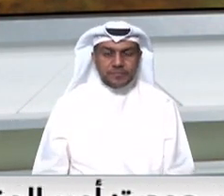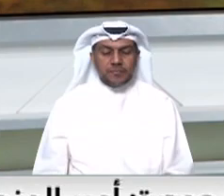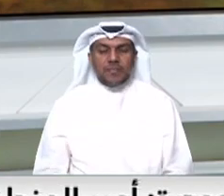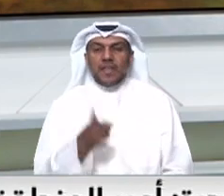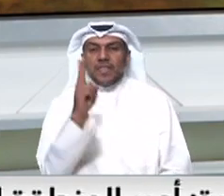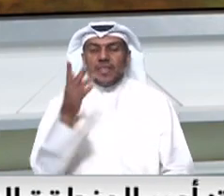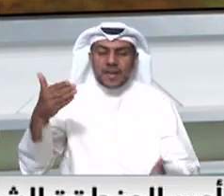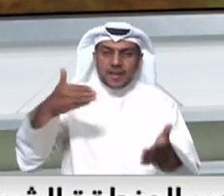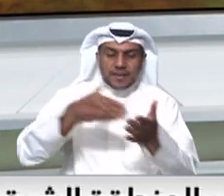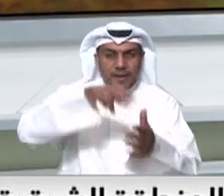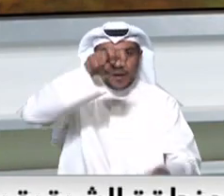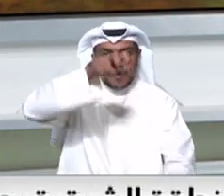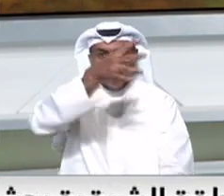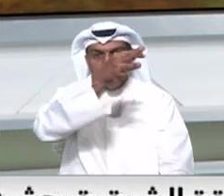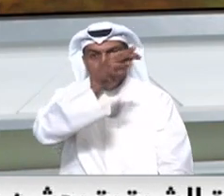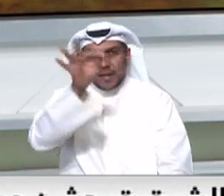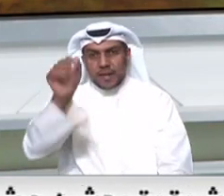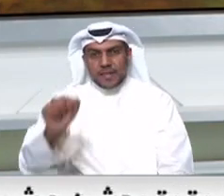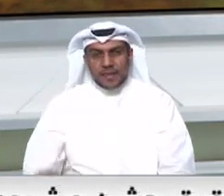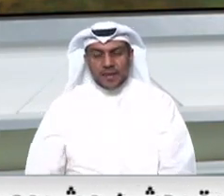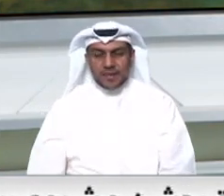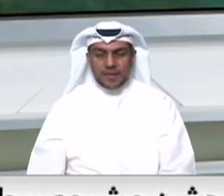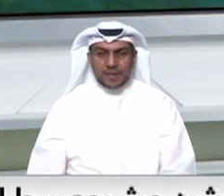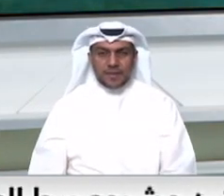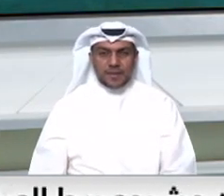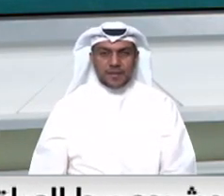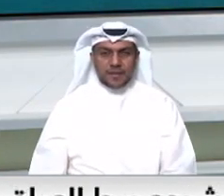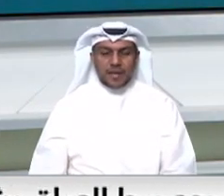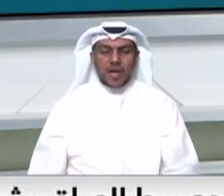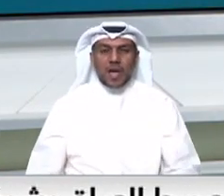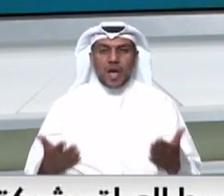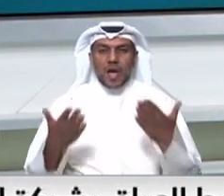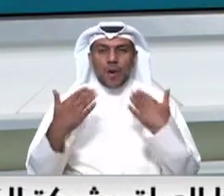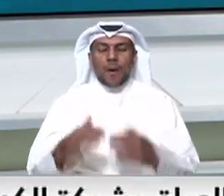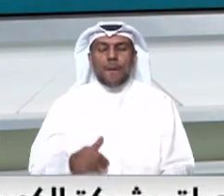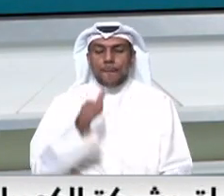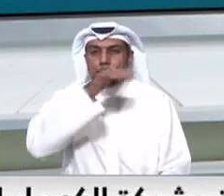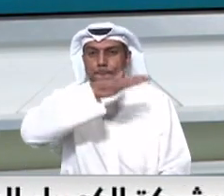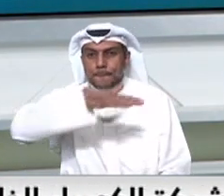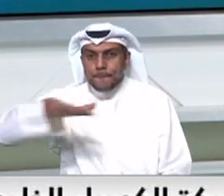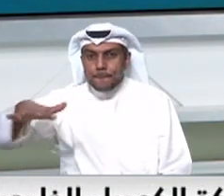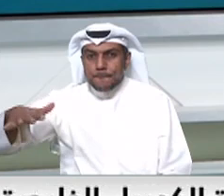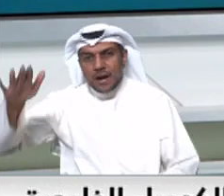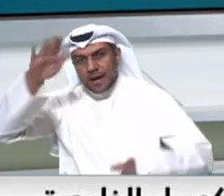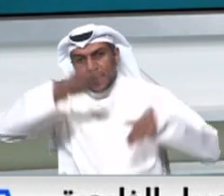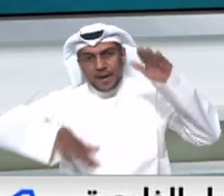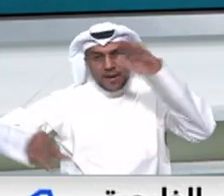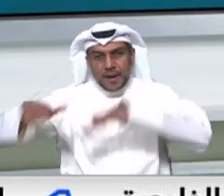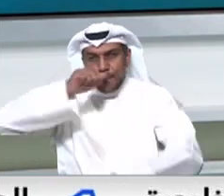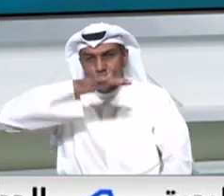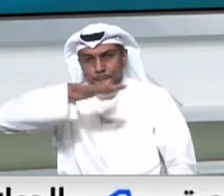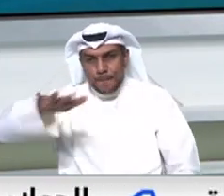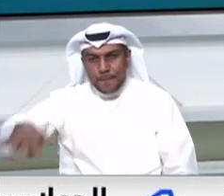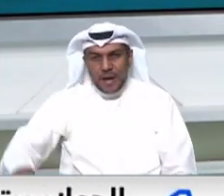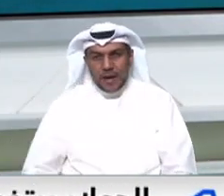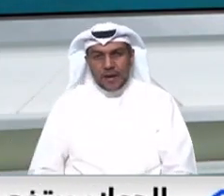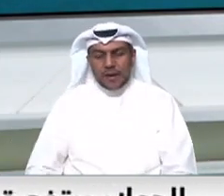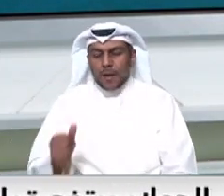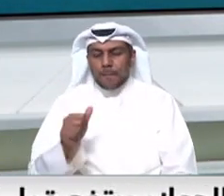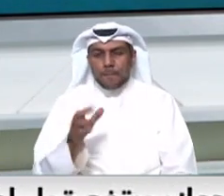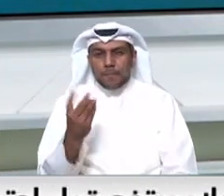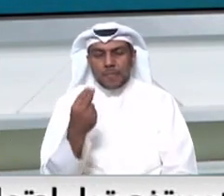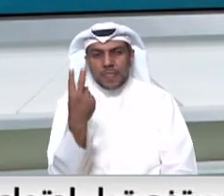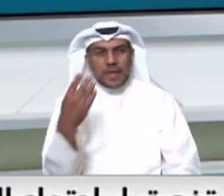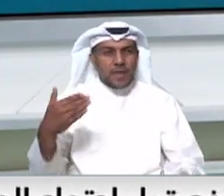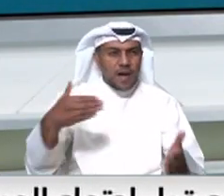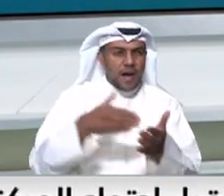12 إلى 38 كيلومتر في الساعة. الأجواء البحرية بشكل عام البحر راح يكون خفيف إلى معتدل الموج، يصل ارتفاع الموج ما بين